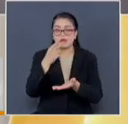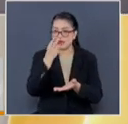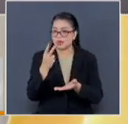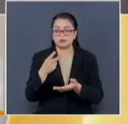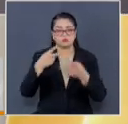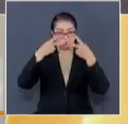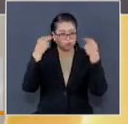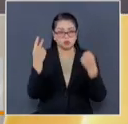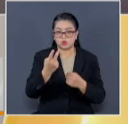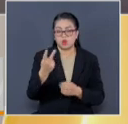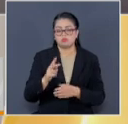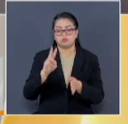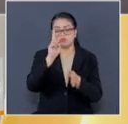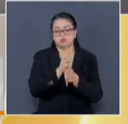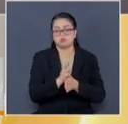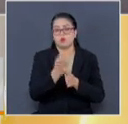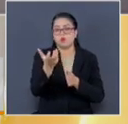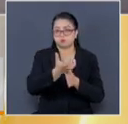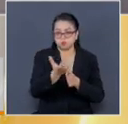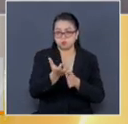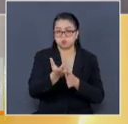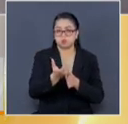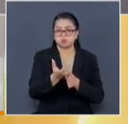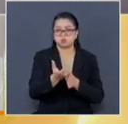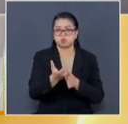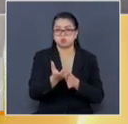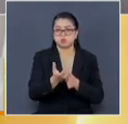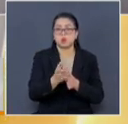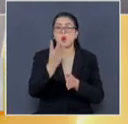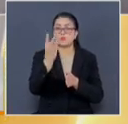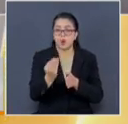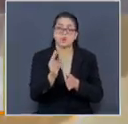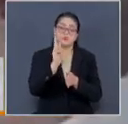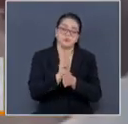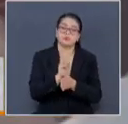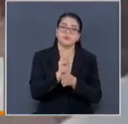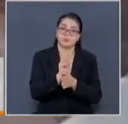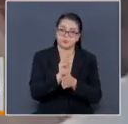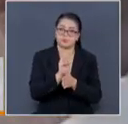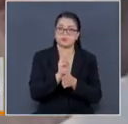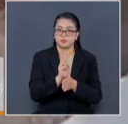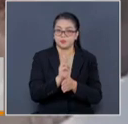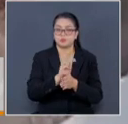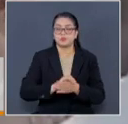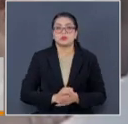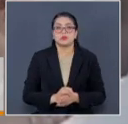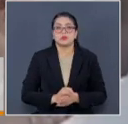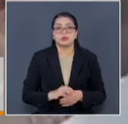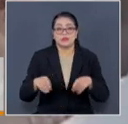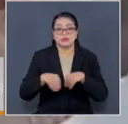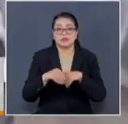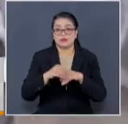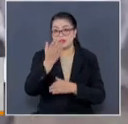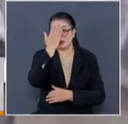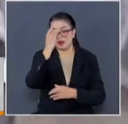รเนี่ยคนนึงอ้วนคนขี่คนผอมเนี่ยเป็นคนซ้อนนะคะพฤติกรรมของเขาเนี่ยคุณผู้ชมเกิดขึ้นที่บริเวณหน้าร้